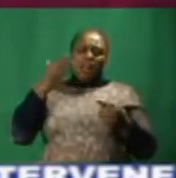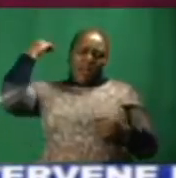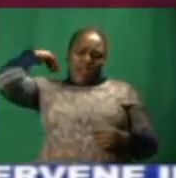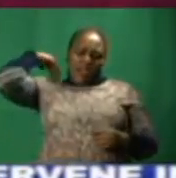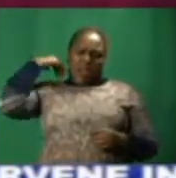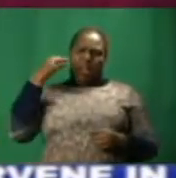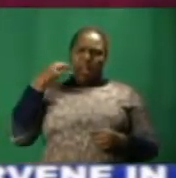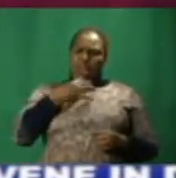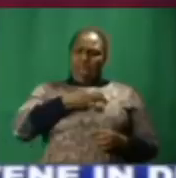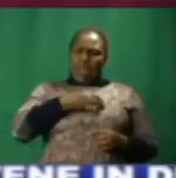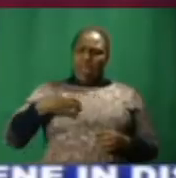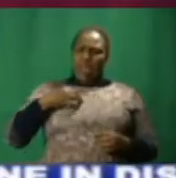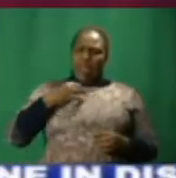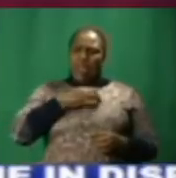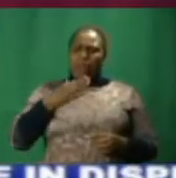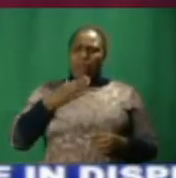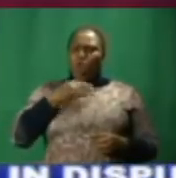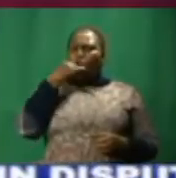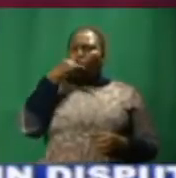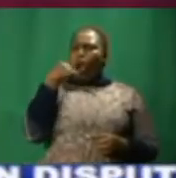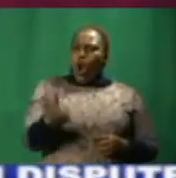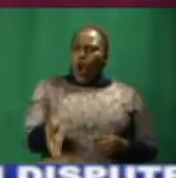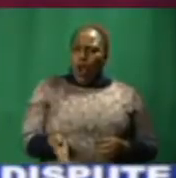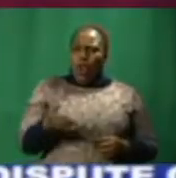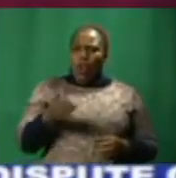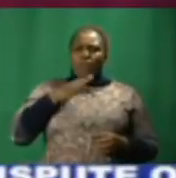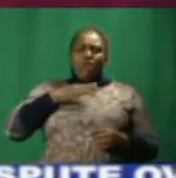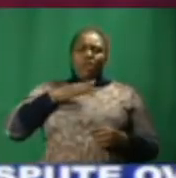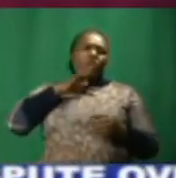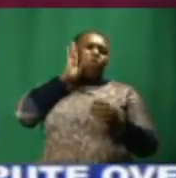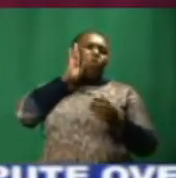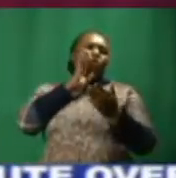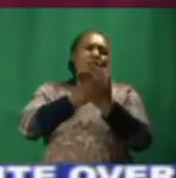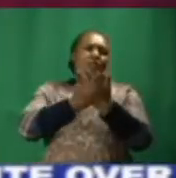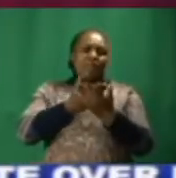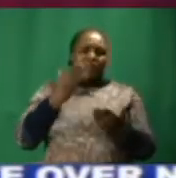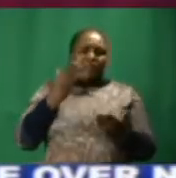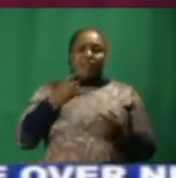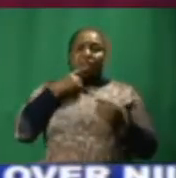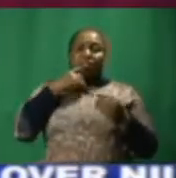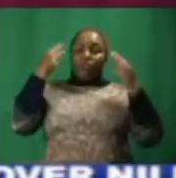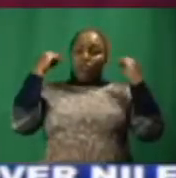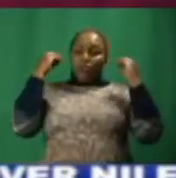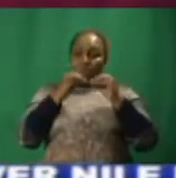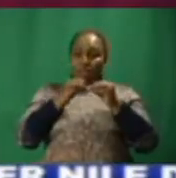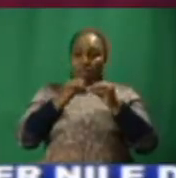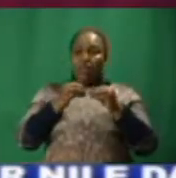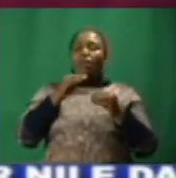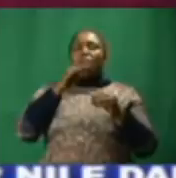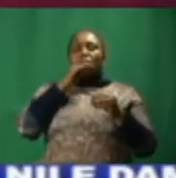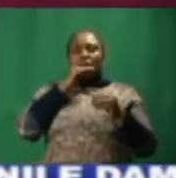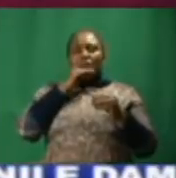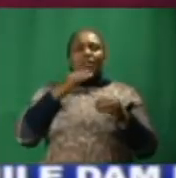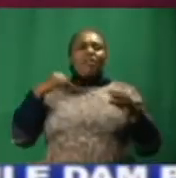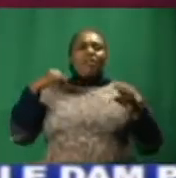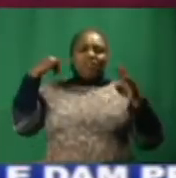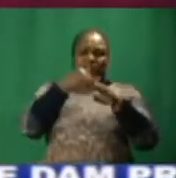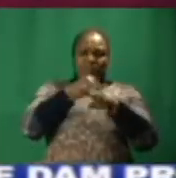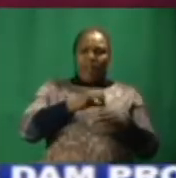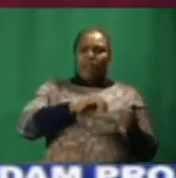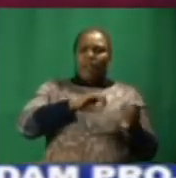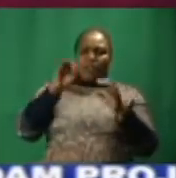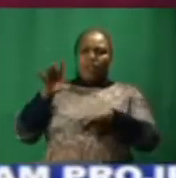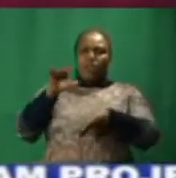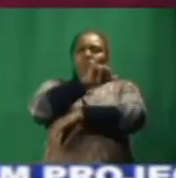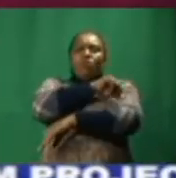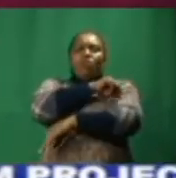well ngiyahlanda ngishisa ngalokwecile ngilesikhathi lapho lesokekela la ngathi dokotela Newton umfana vele ngaleso sikhathi leso umphuthumise khona emfolambile